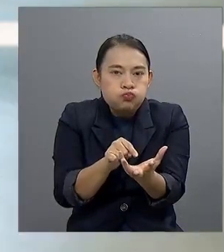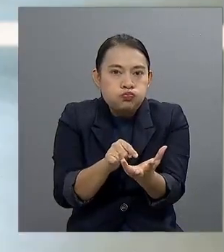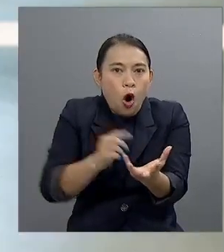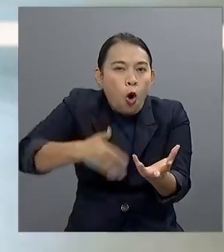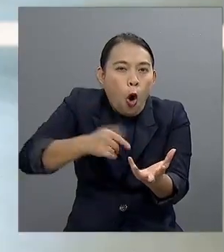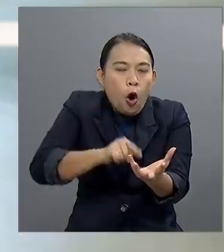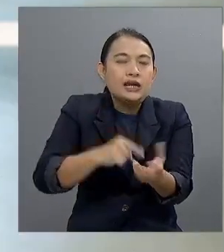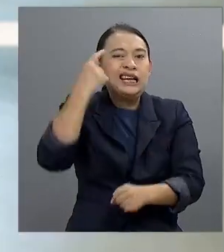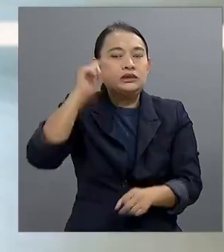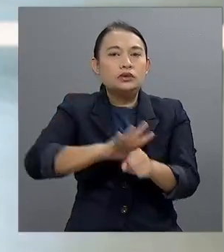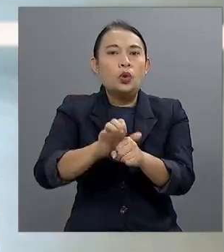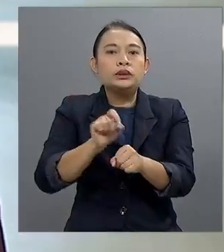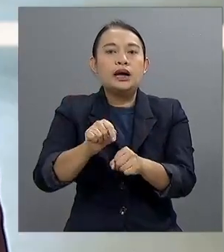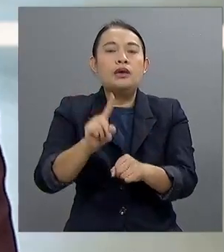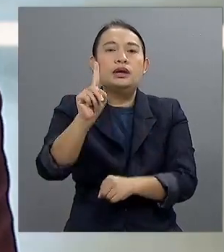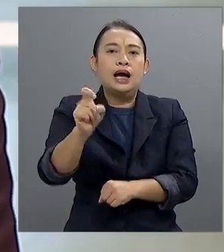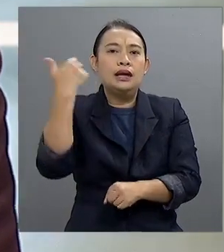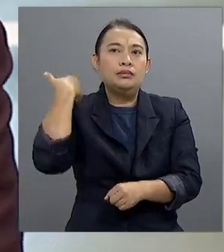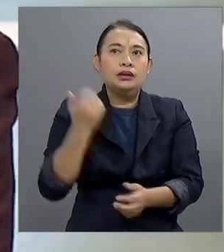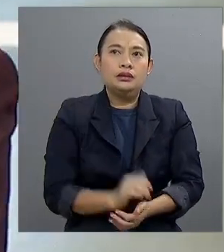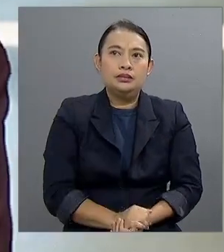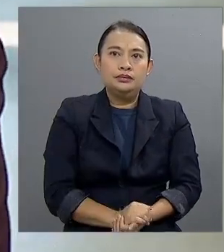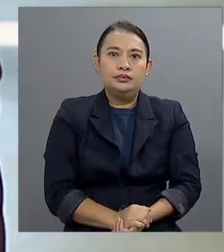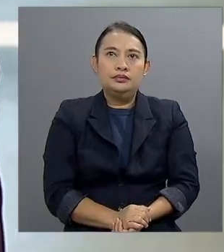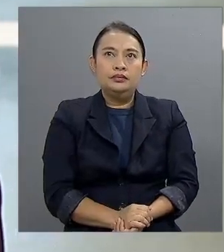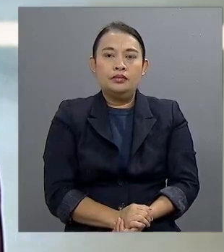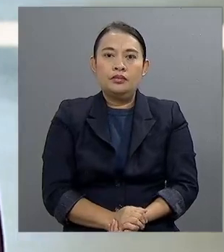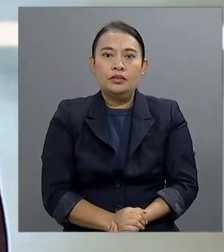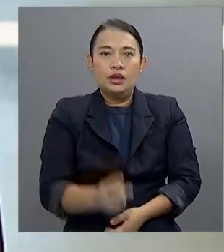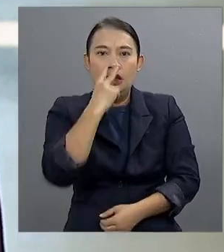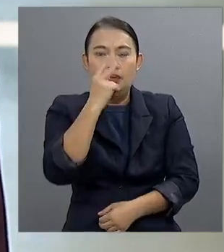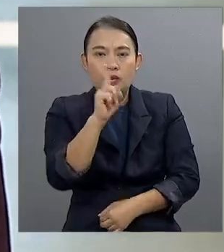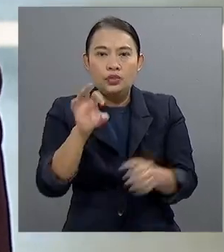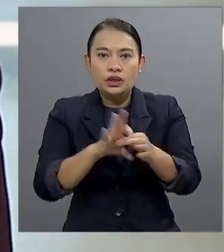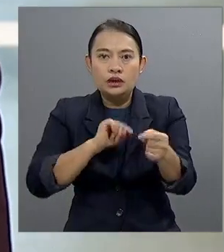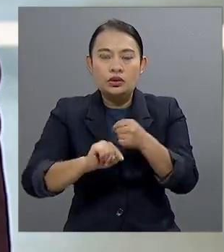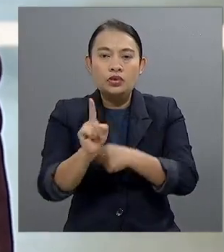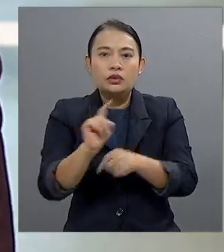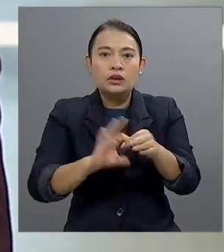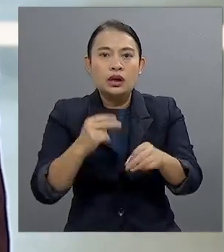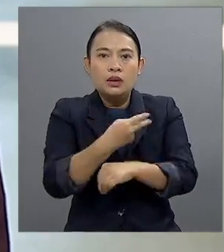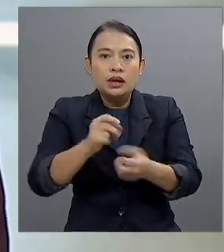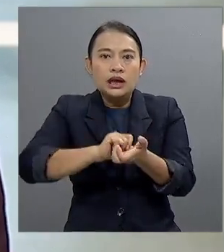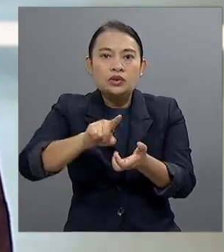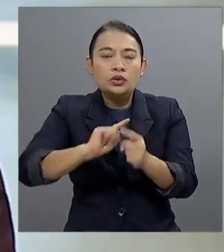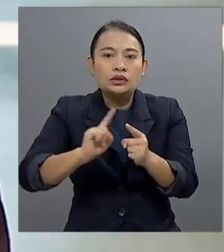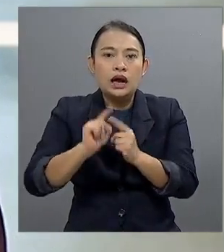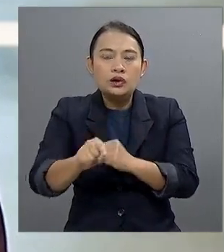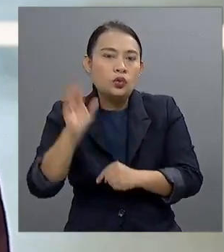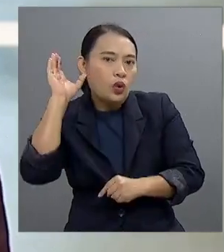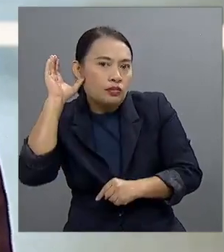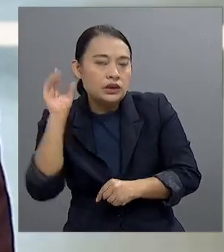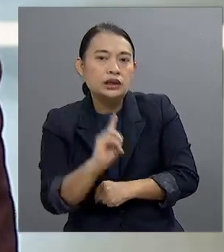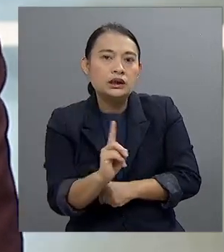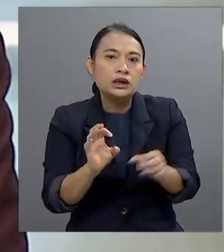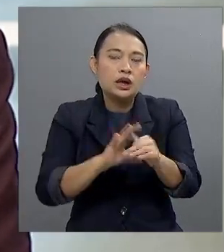มากันที่เรื่องของข้อความชวนเชื่อแล้วก็ส่งต่อกันเมื่อต้นปีที่ผ่านมาเราเคยนำเสนอเรื่องนี้ไปแล้วตอนที่โควิด19ระบาดรอบแร